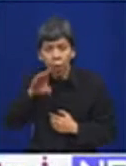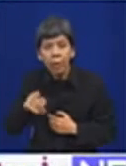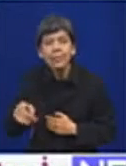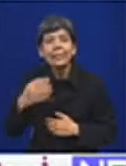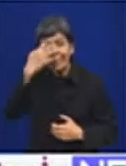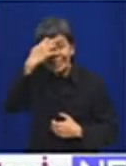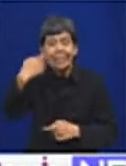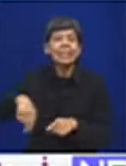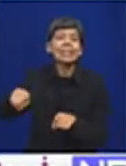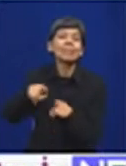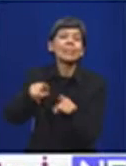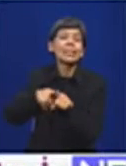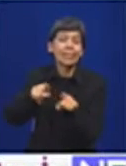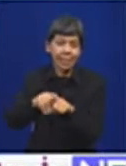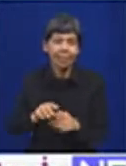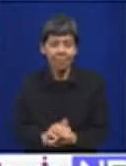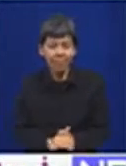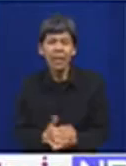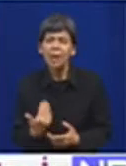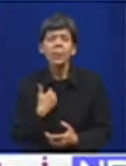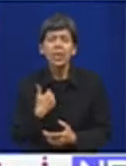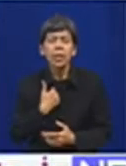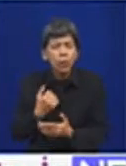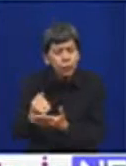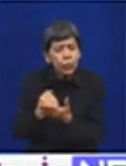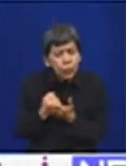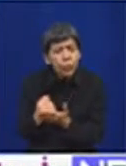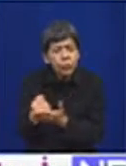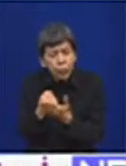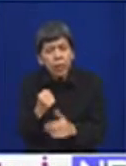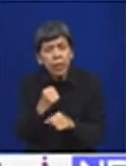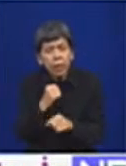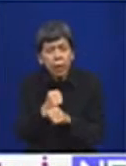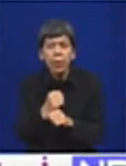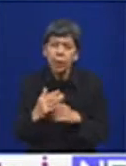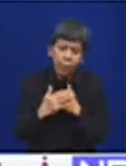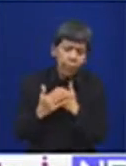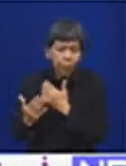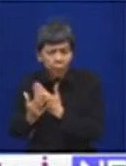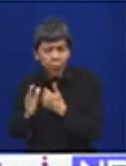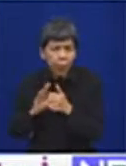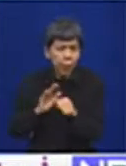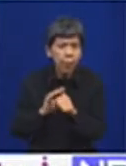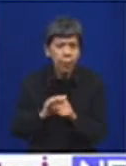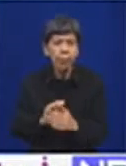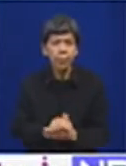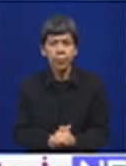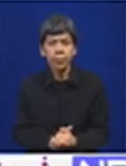านก็เริ่มโมโหคนผมเหมือนกันนะเพราะนั้นก็ต้องช่วยกันนะครับช่วยกันดึงกันล้างกันเพราะต